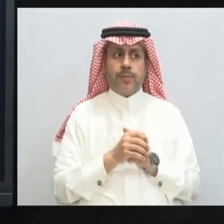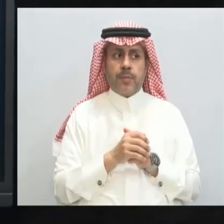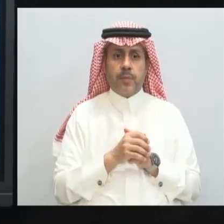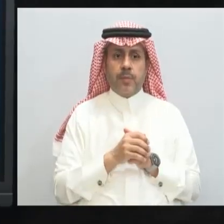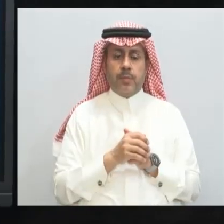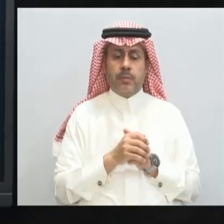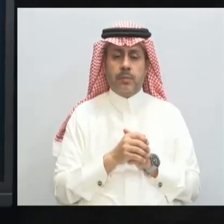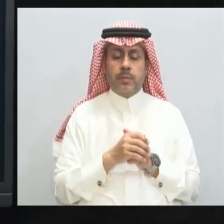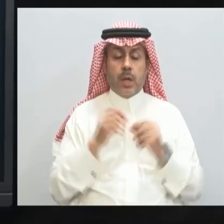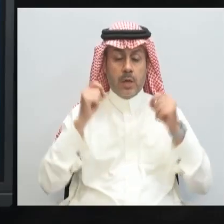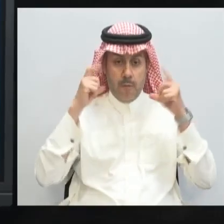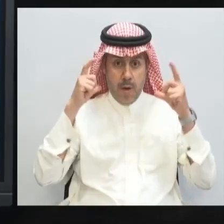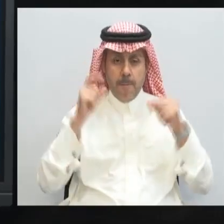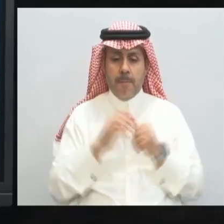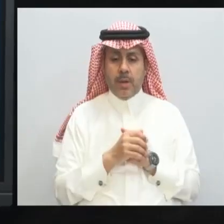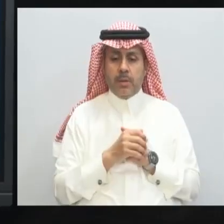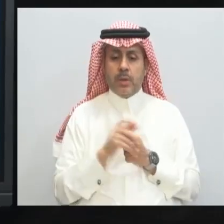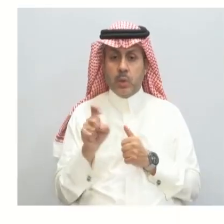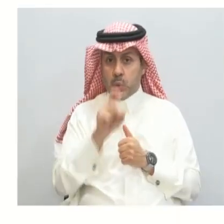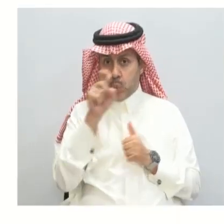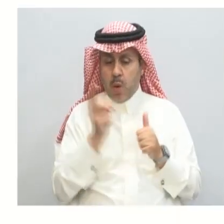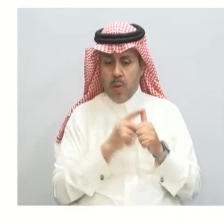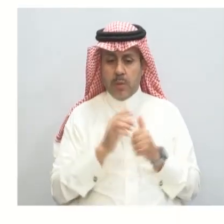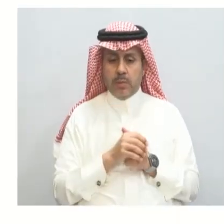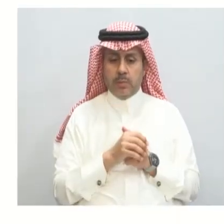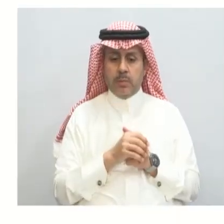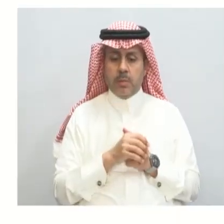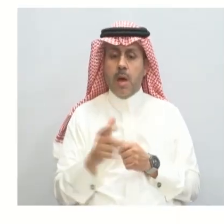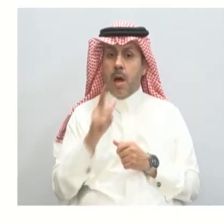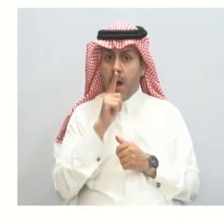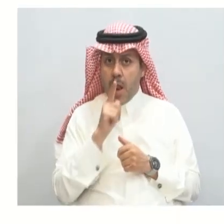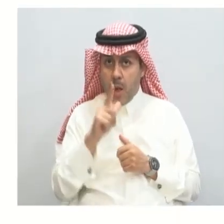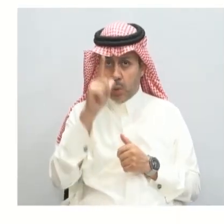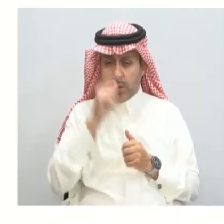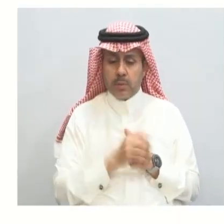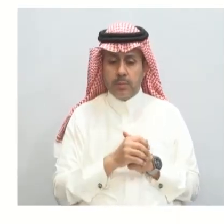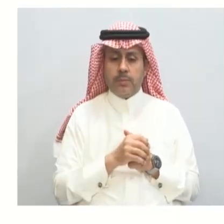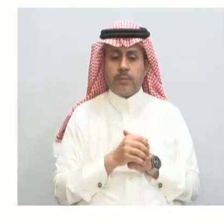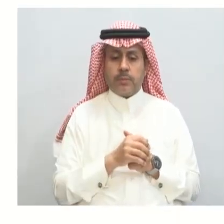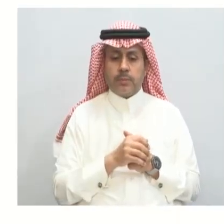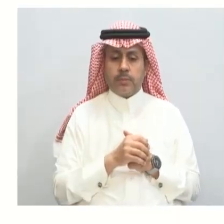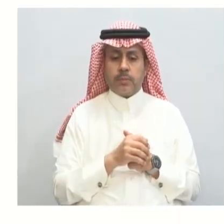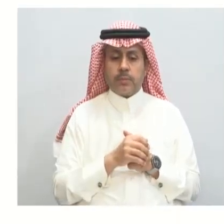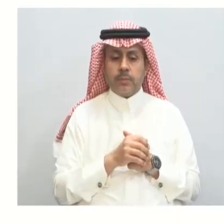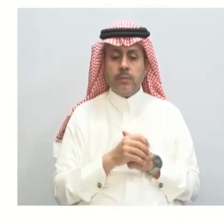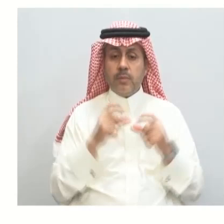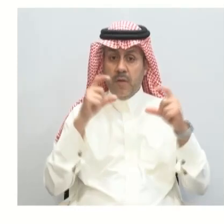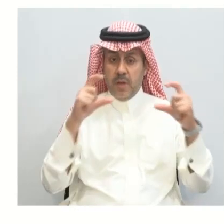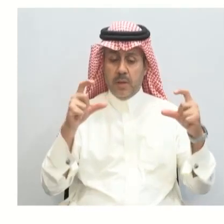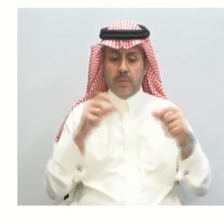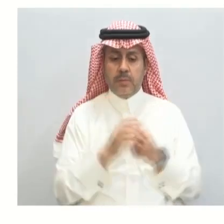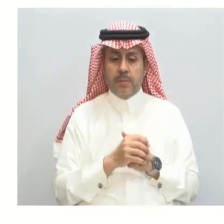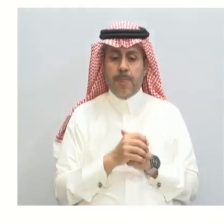نتاكد من وصول الدرس الينا فناتي الى السؤال الاول السؤال الاول يقول الله عز وجل وقليل من عبادي